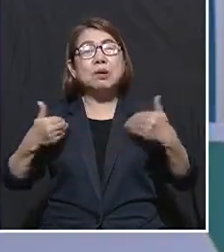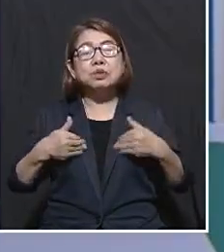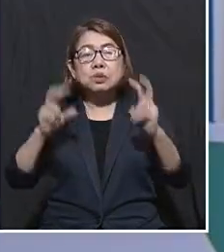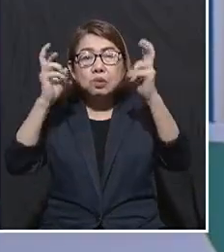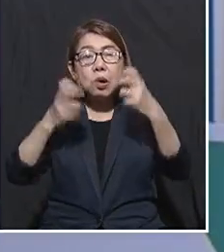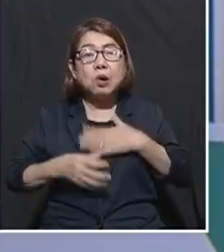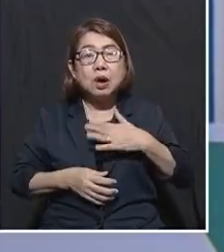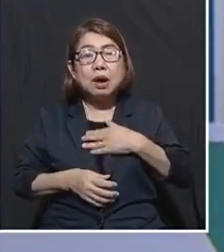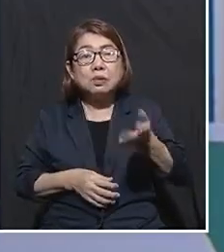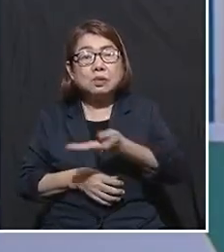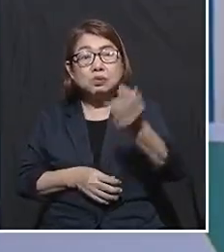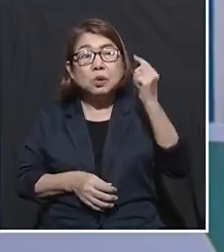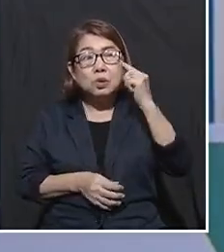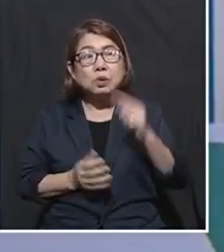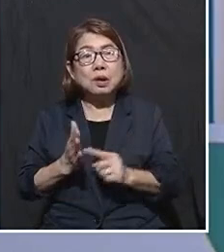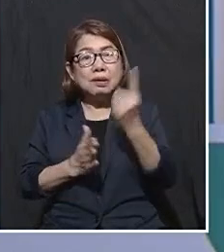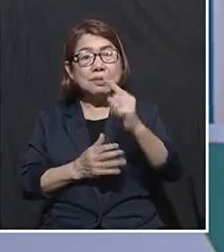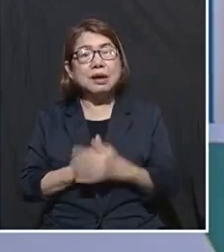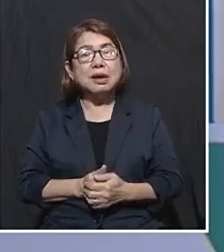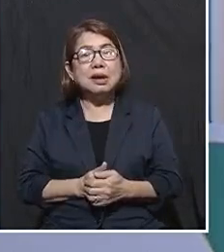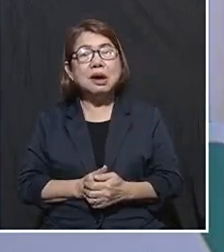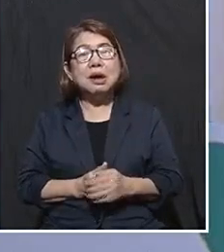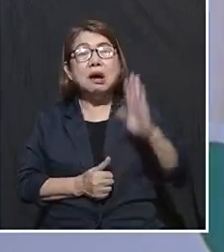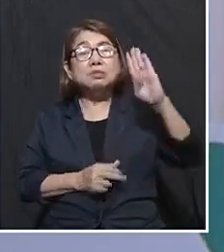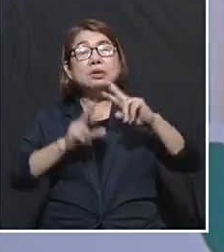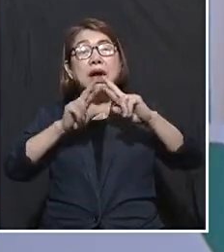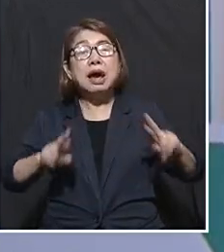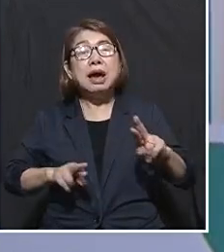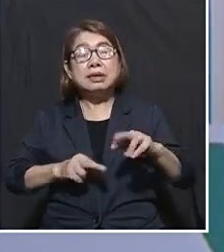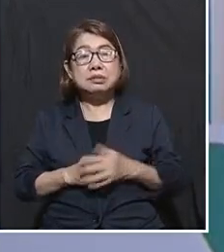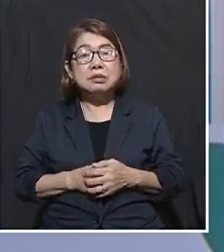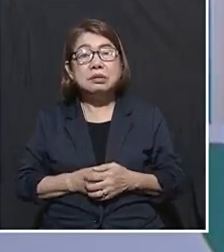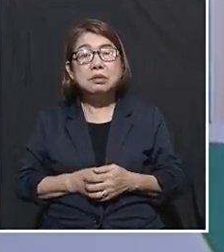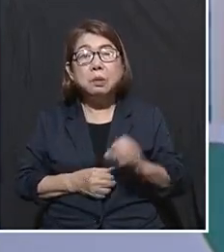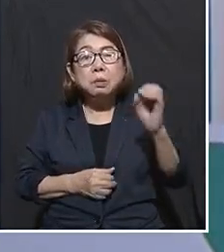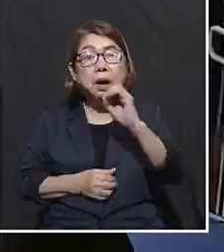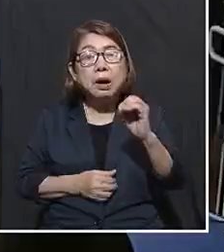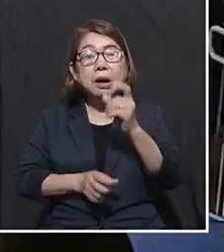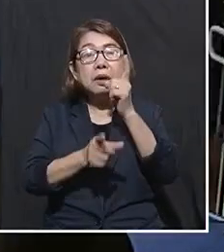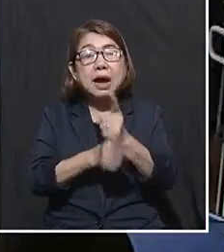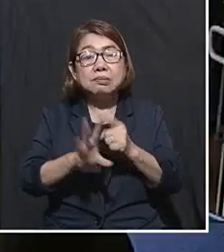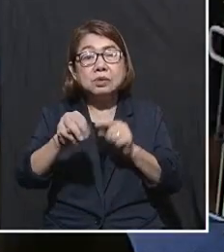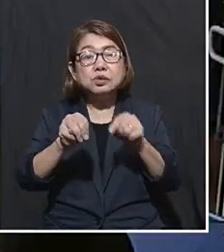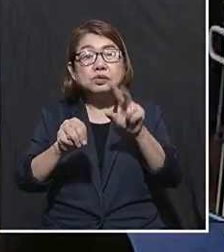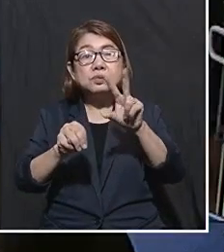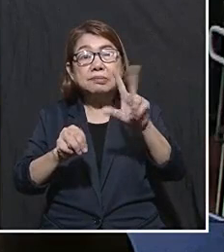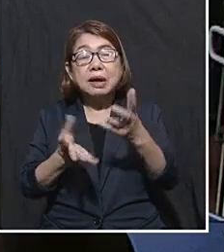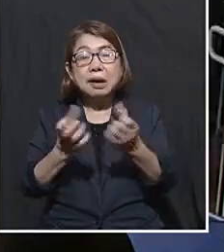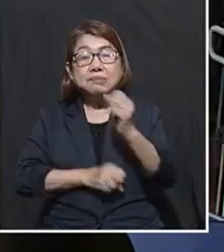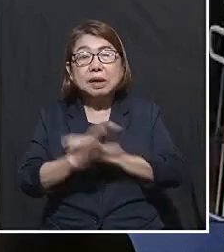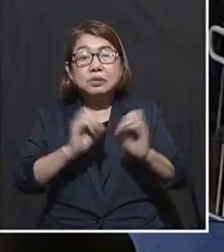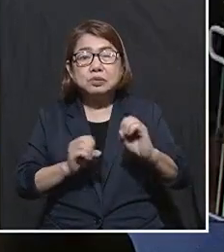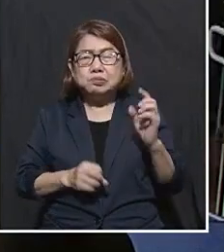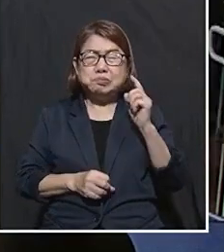คะก็อย่างที่ทราบดีนะคะแรกนะคะทาร์เก็ตก็คือผู้ประกอบการที่ยังไม่เคยรับมาตรา33หรือว่ายังไม่กล้าที่จ